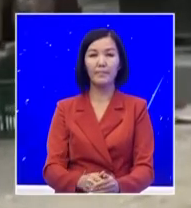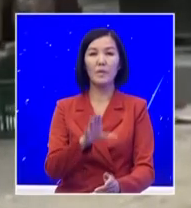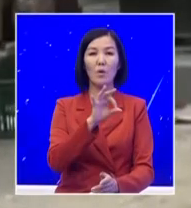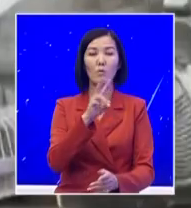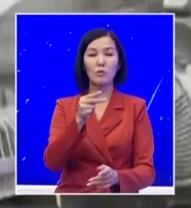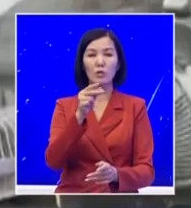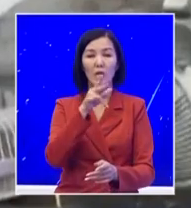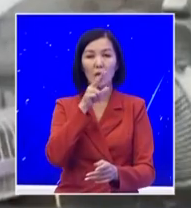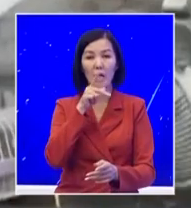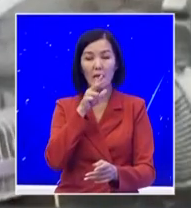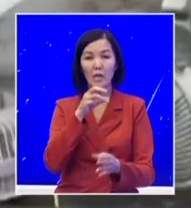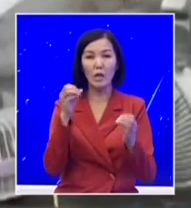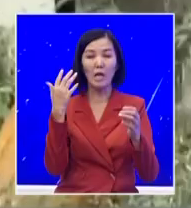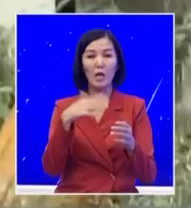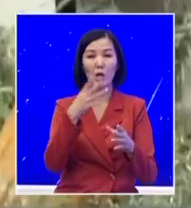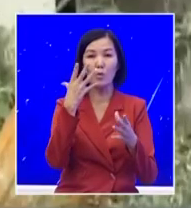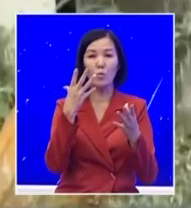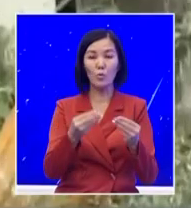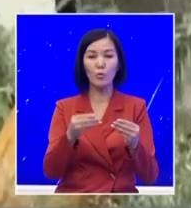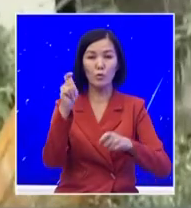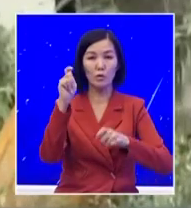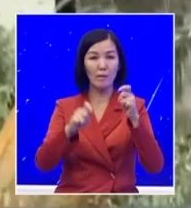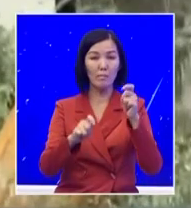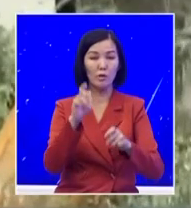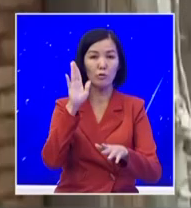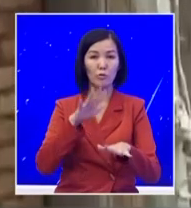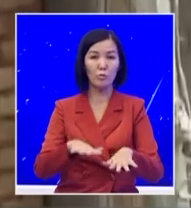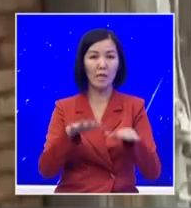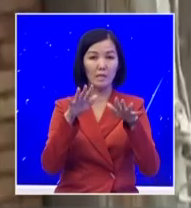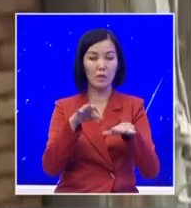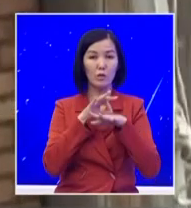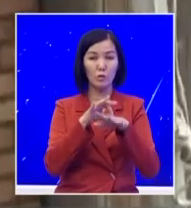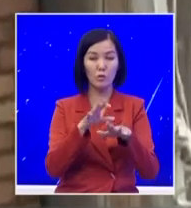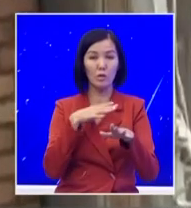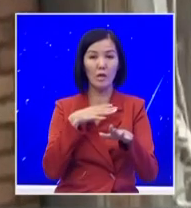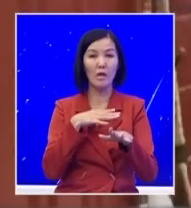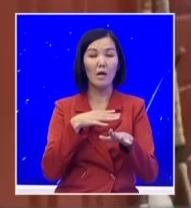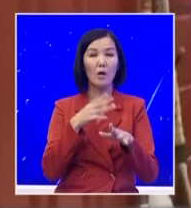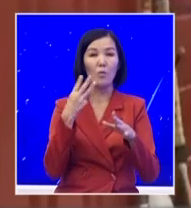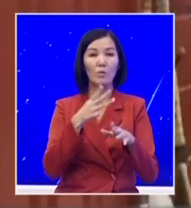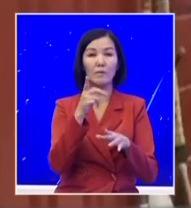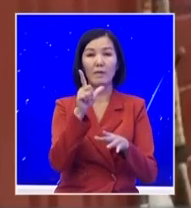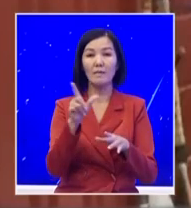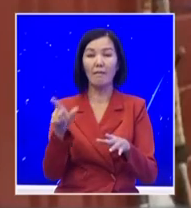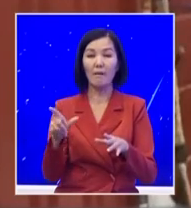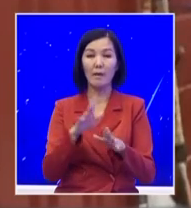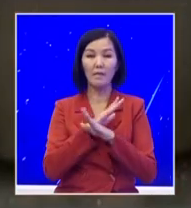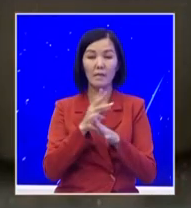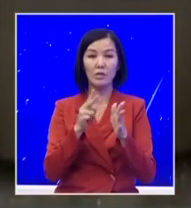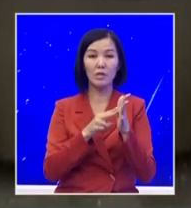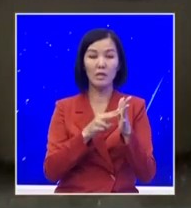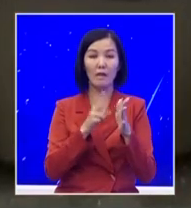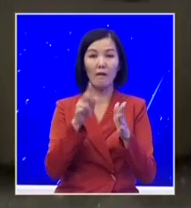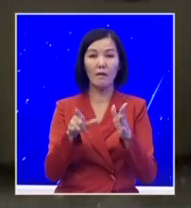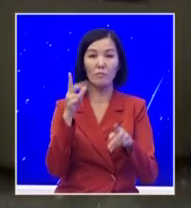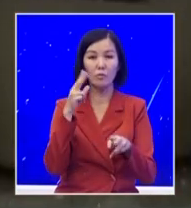Оңтүстік Кореяда 50 күн бойы толассыз жауын жауып, бұрын соңды болмаған су тасқыны жүрді. Салдарынан 35 адам қаза тапты. Тағы 7 тұрғын